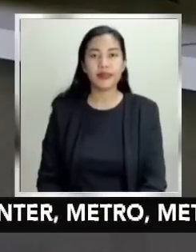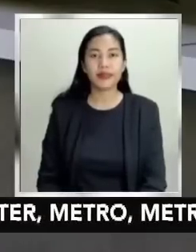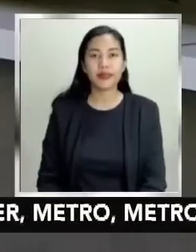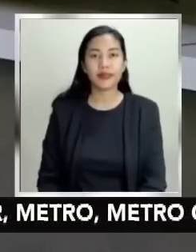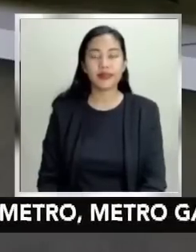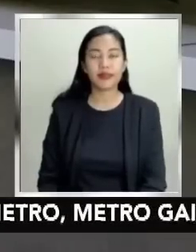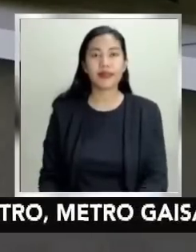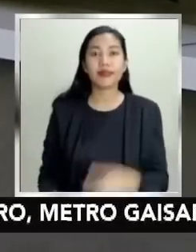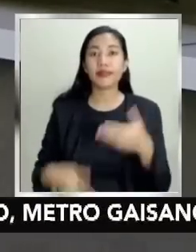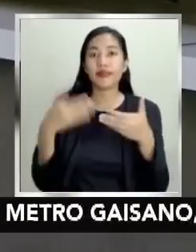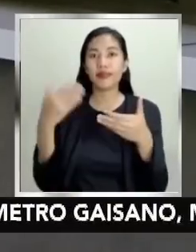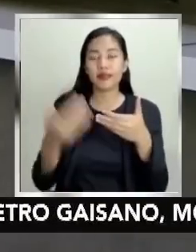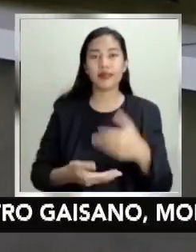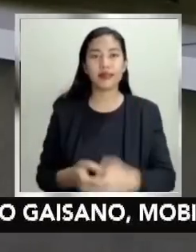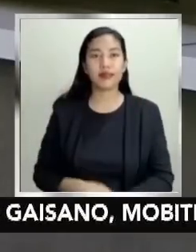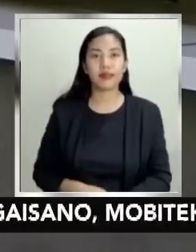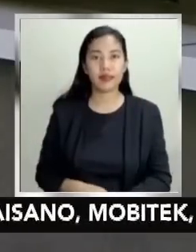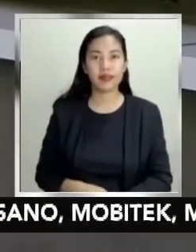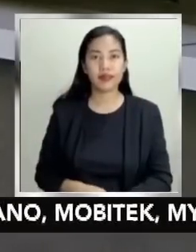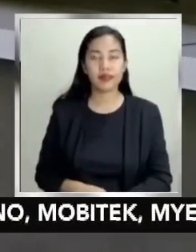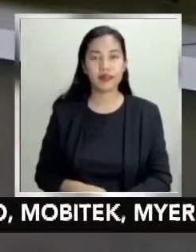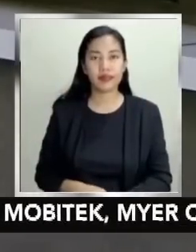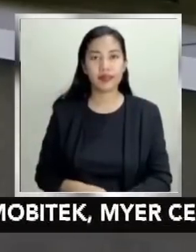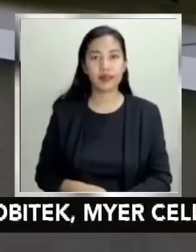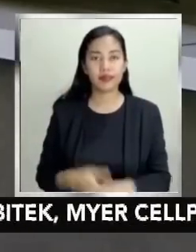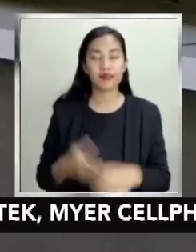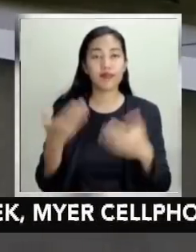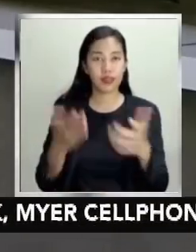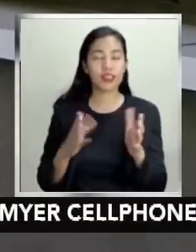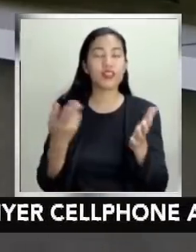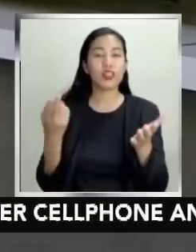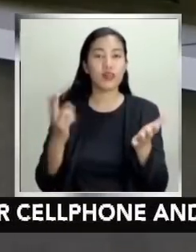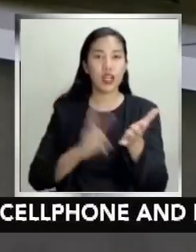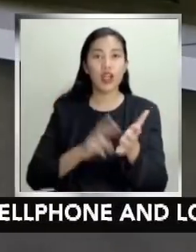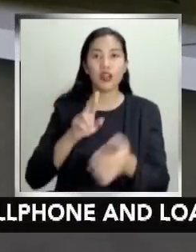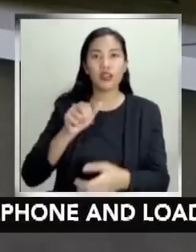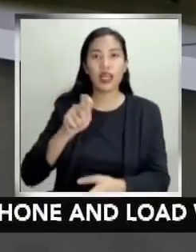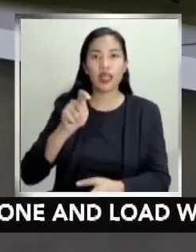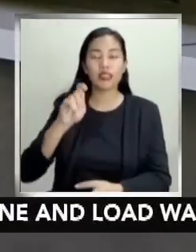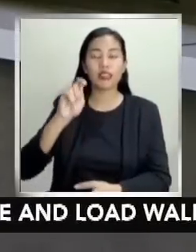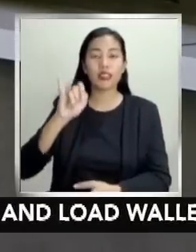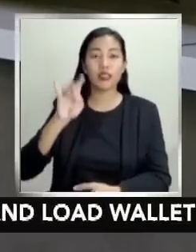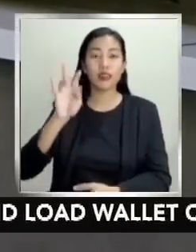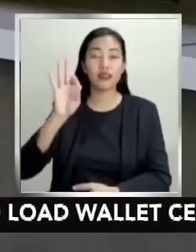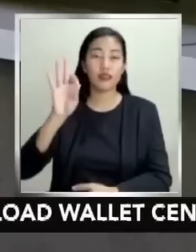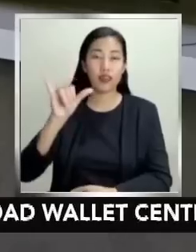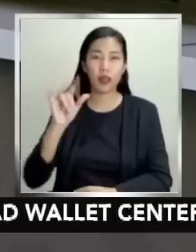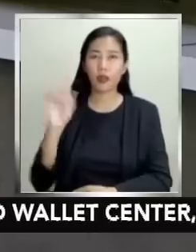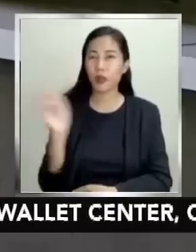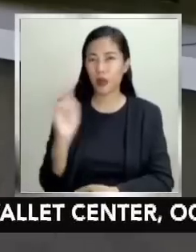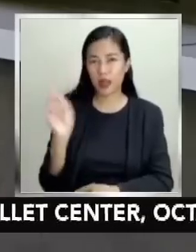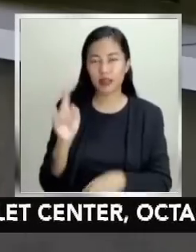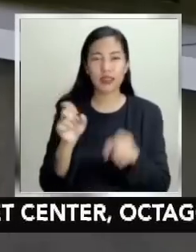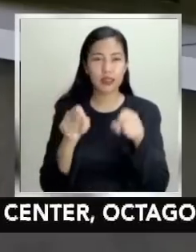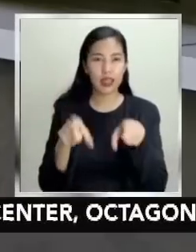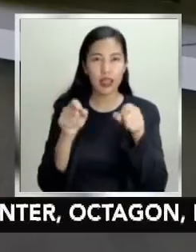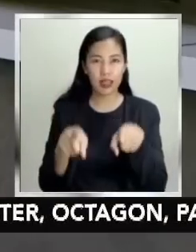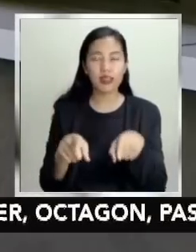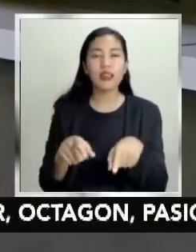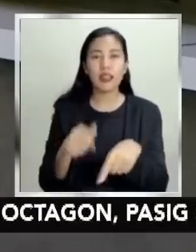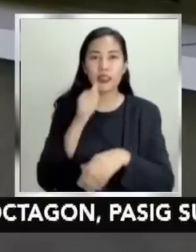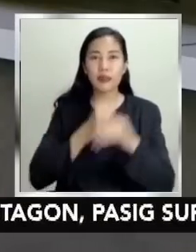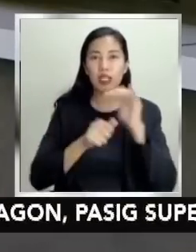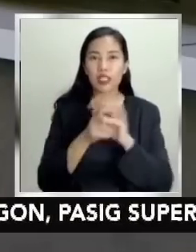Niratify na po ang circular para maibenta sa Kadiwa stores ang mga smuggled na asukal. Itinalaga namang officer in charge ng